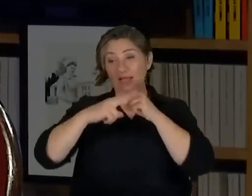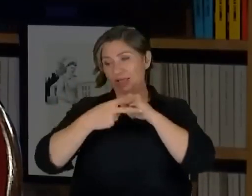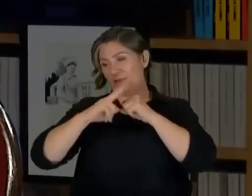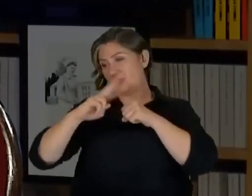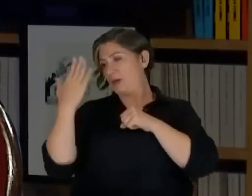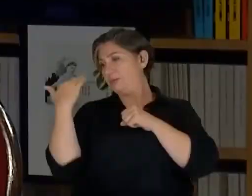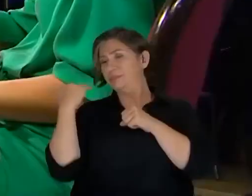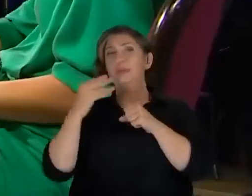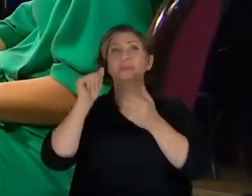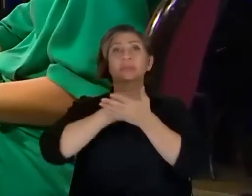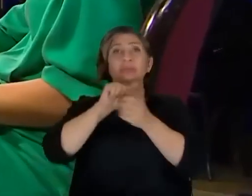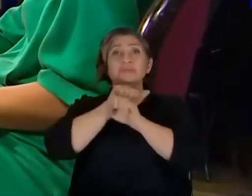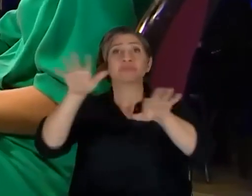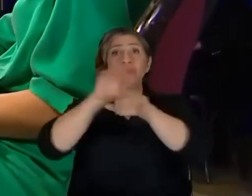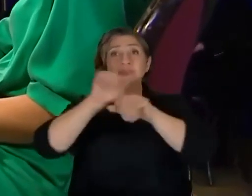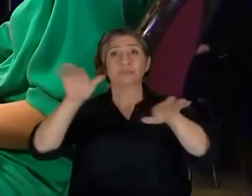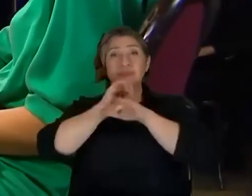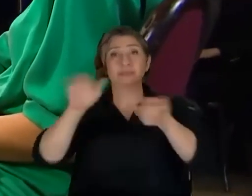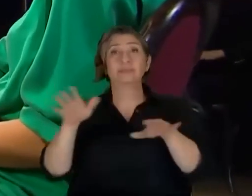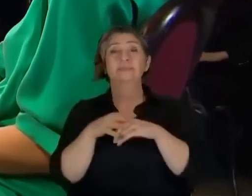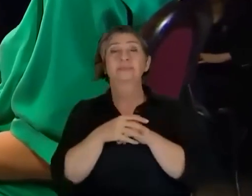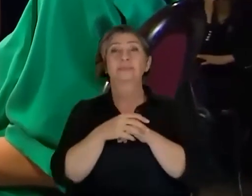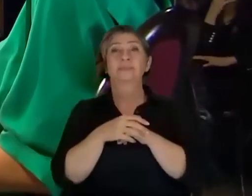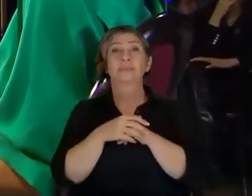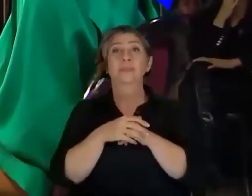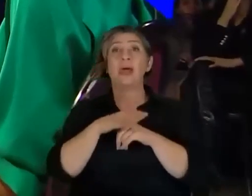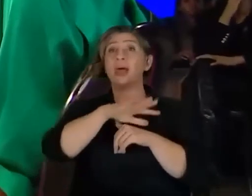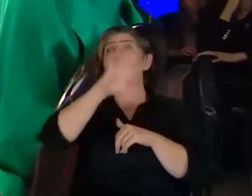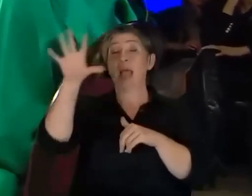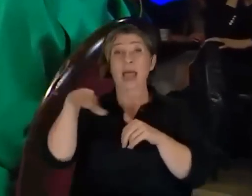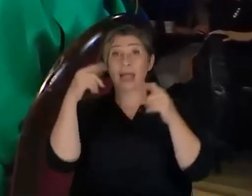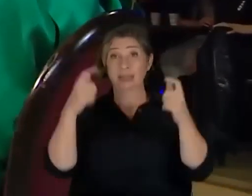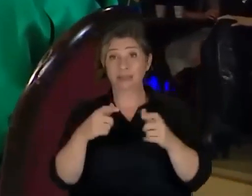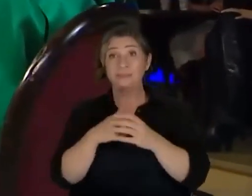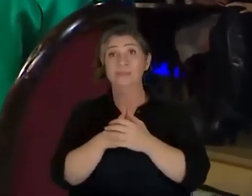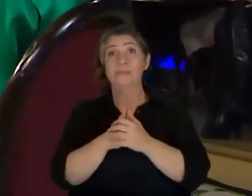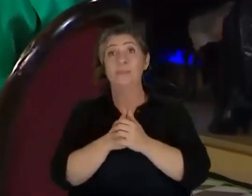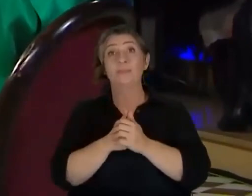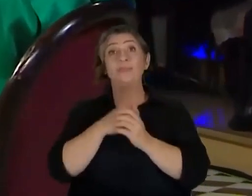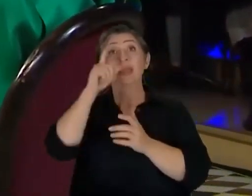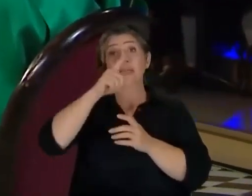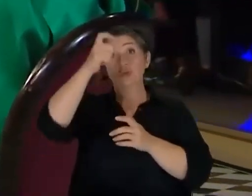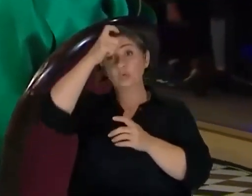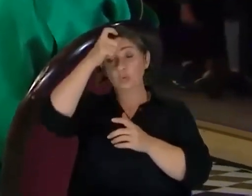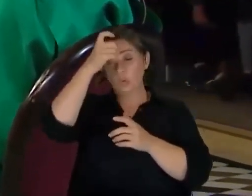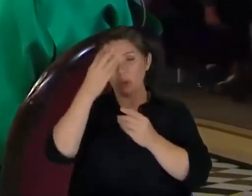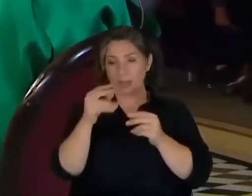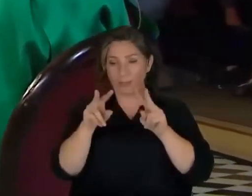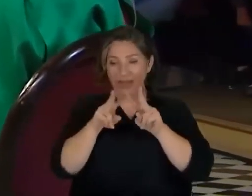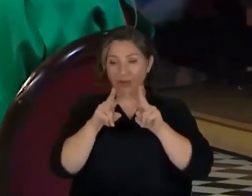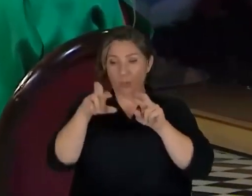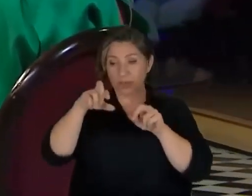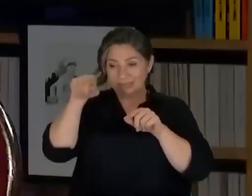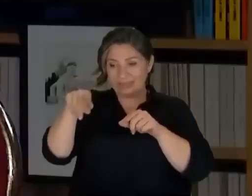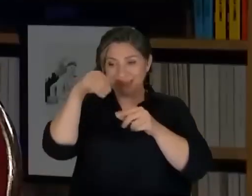hafta önce bayağı basında yer aldık. Yani her yerde. İşte ilk Türk esasında